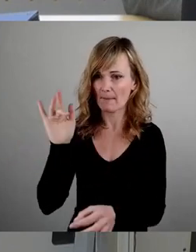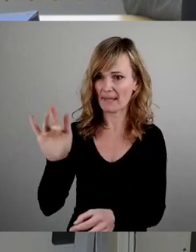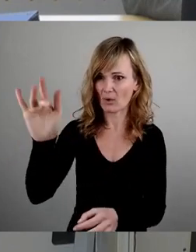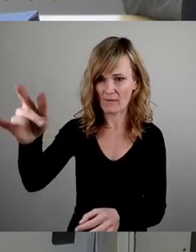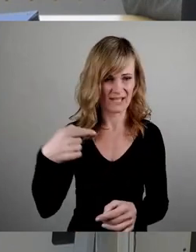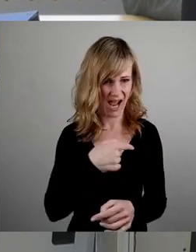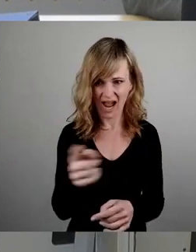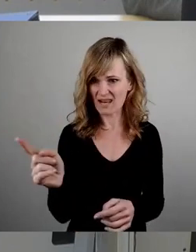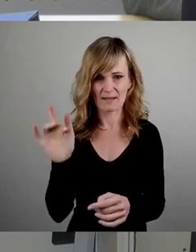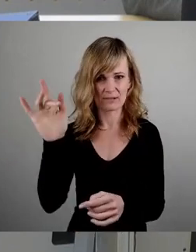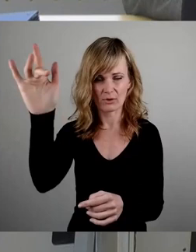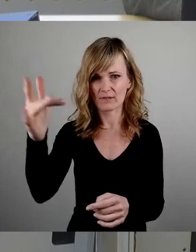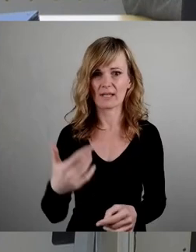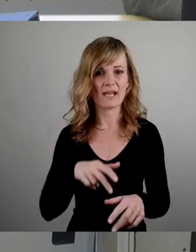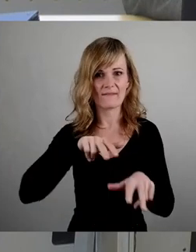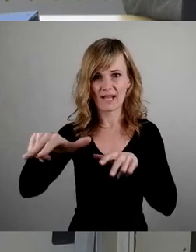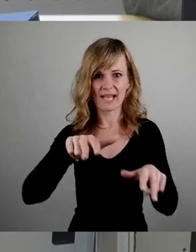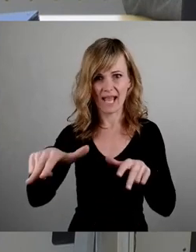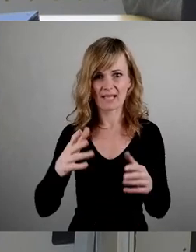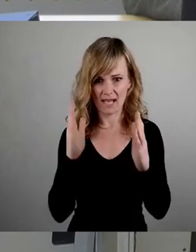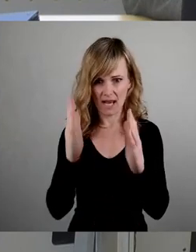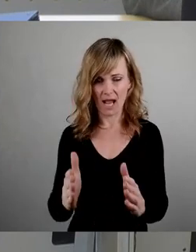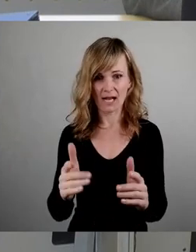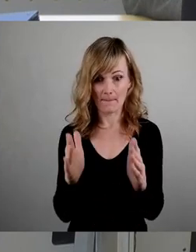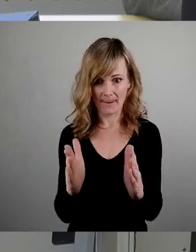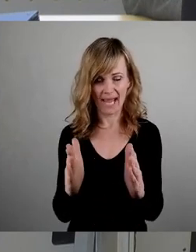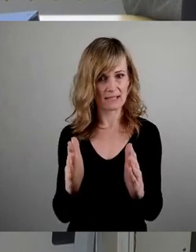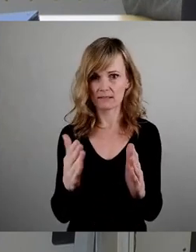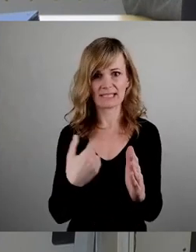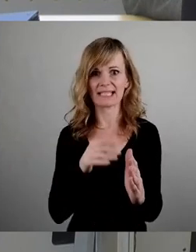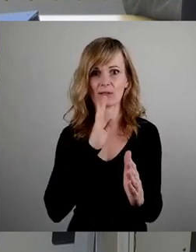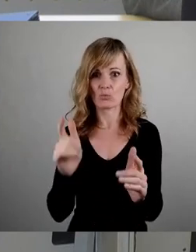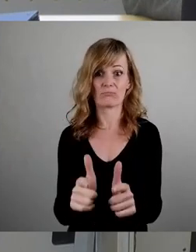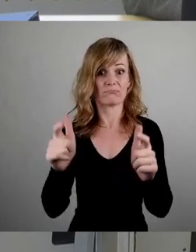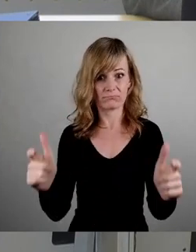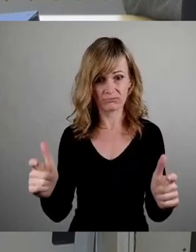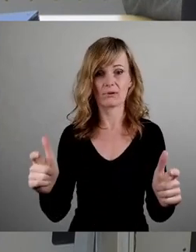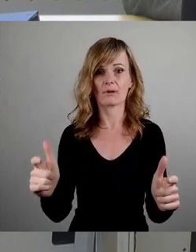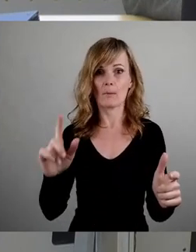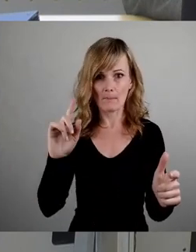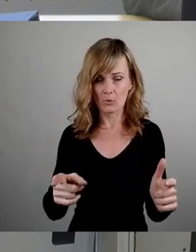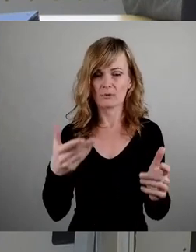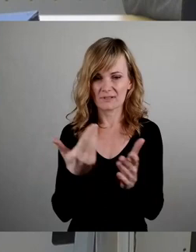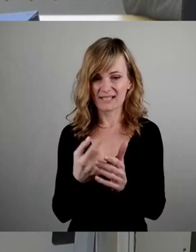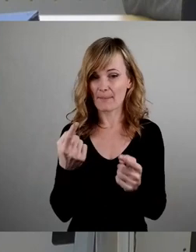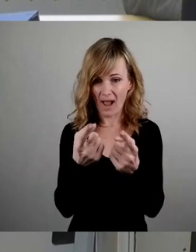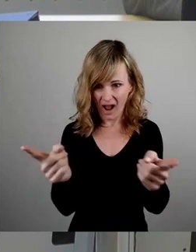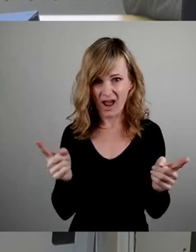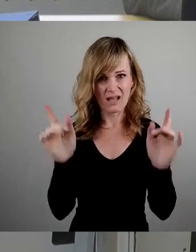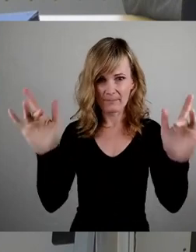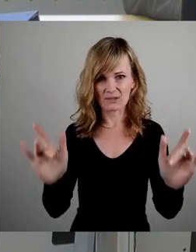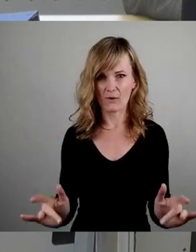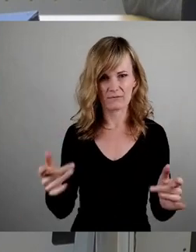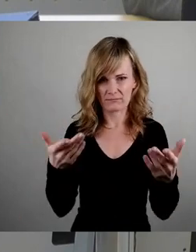der erforderlichen Breite nicht auf den jetzigen Regelquerschnitt, der dort die Straße hat. Und insofern wäre das ein Ding der Unmöglichkeit und